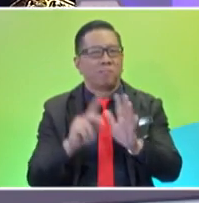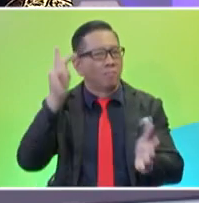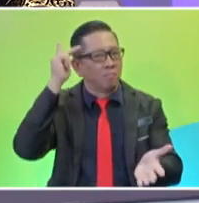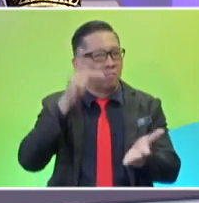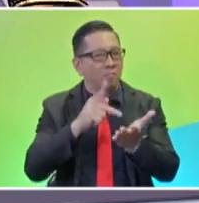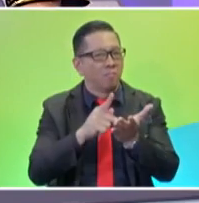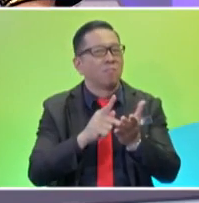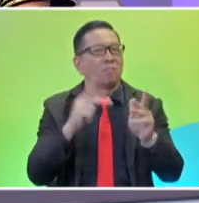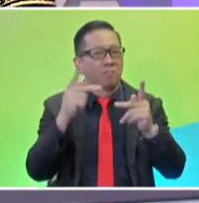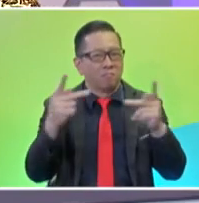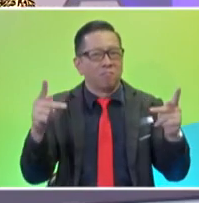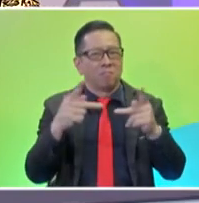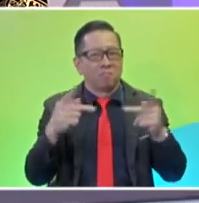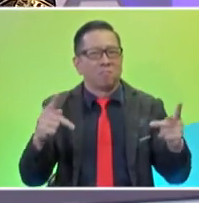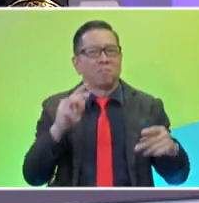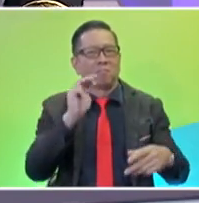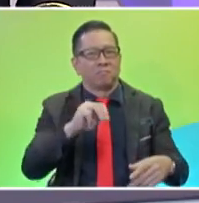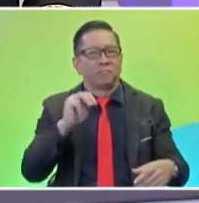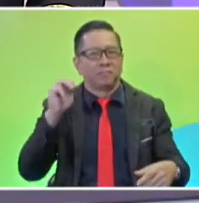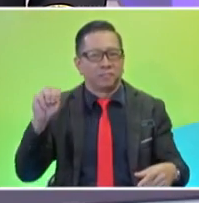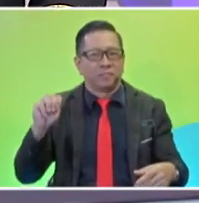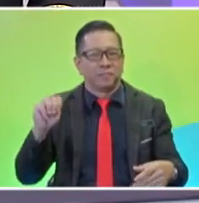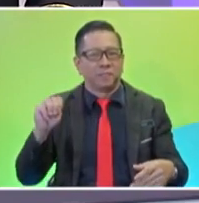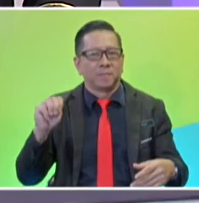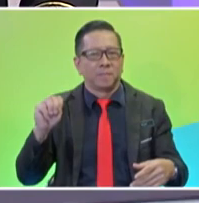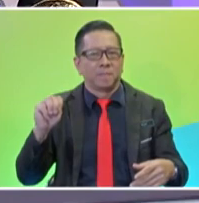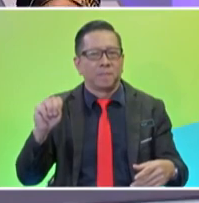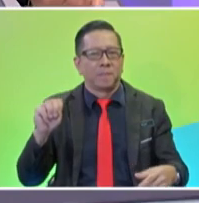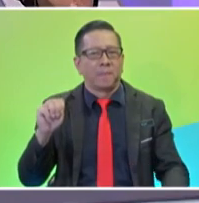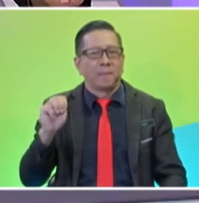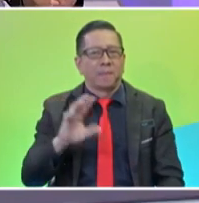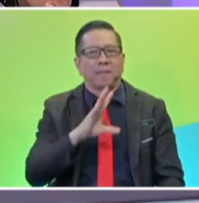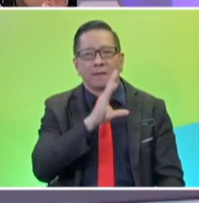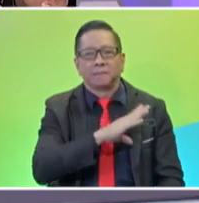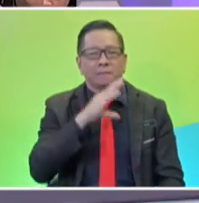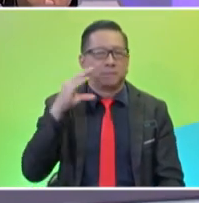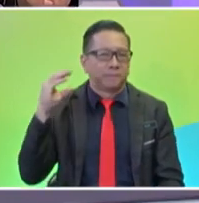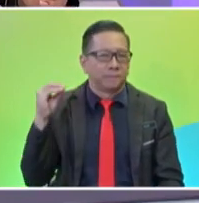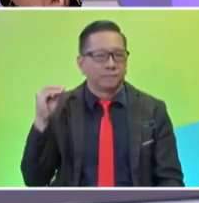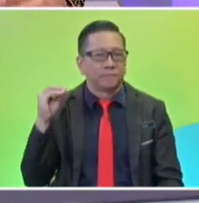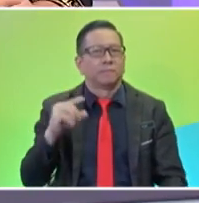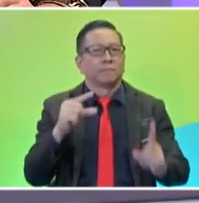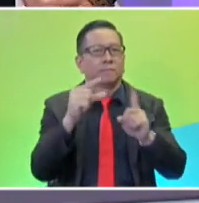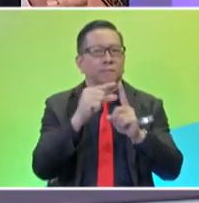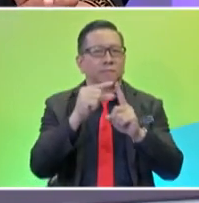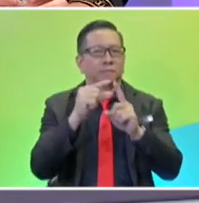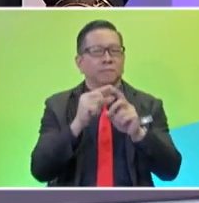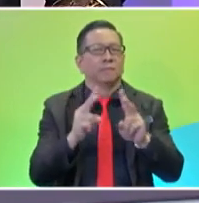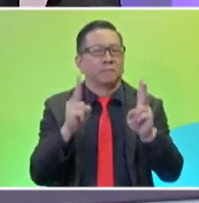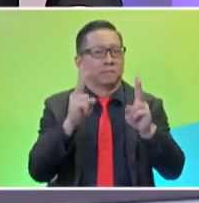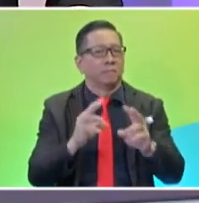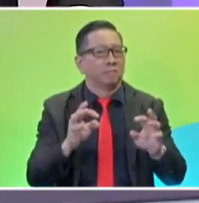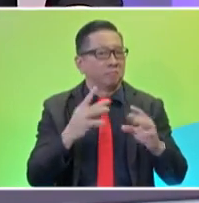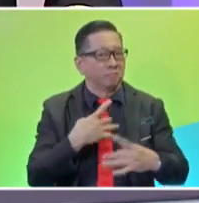murid-murid Raja Empat ada satu Apa perkataan yang menarik lah ayat yang